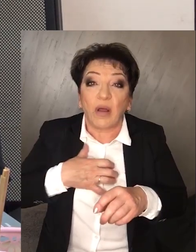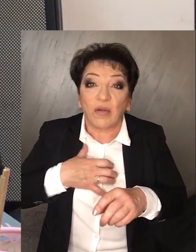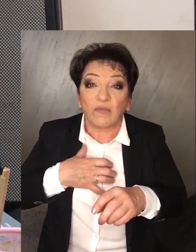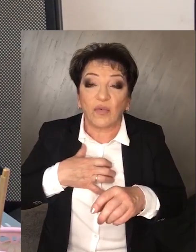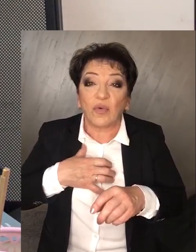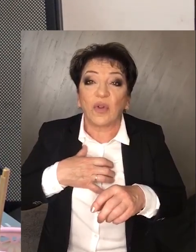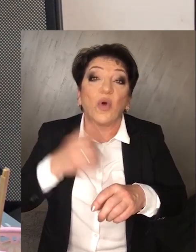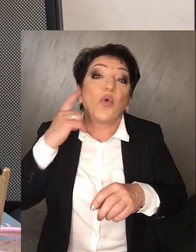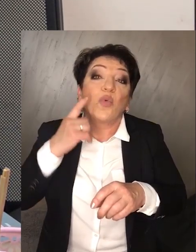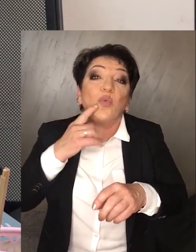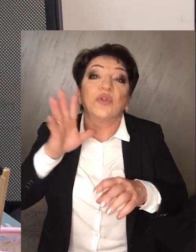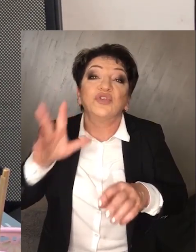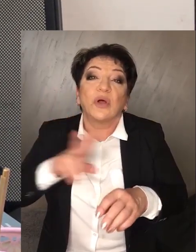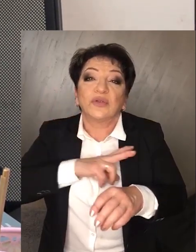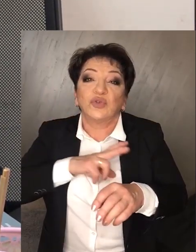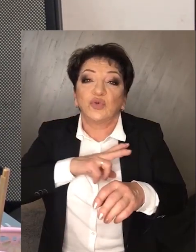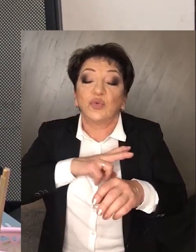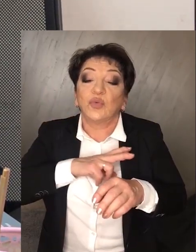Ու գիտեք,